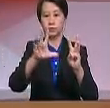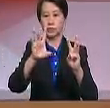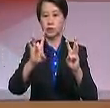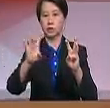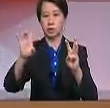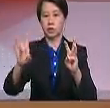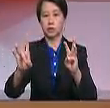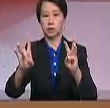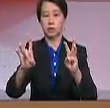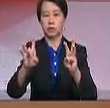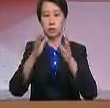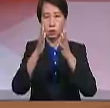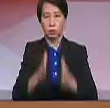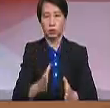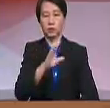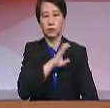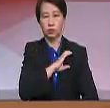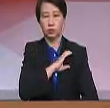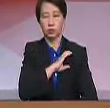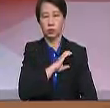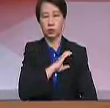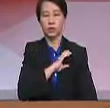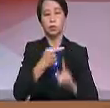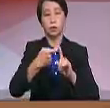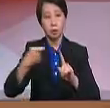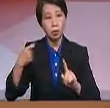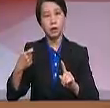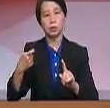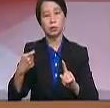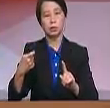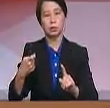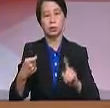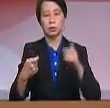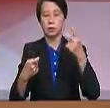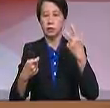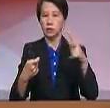6,388 pasukan pematuhan yang terdiri daripada